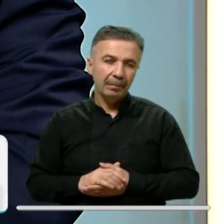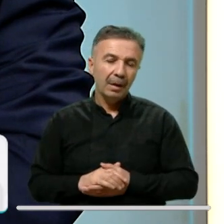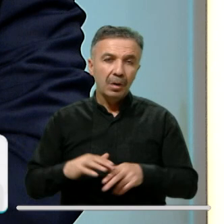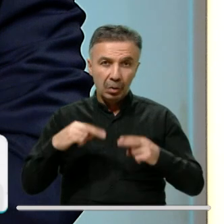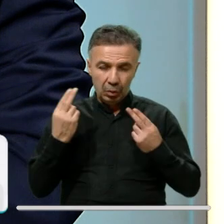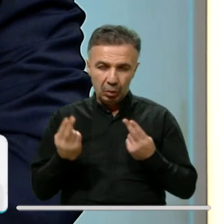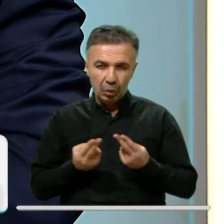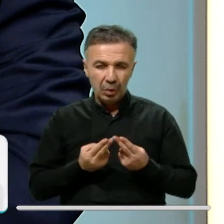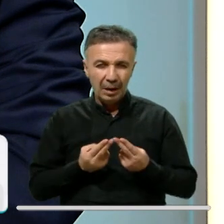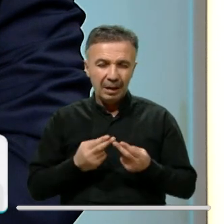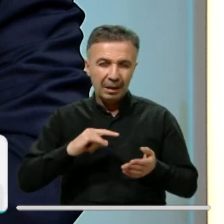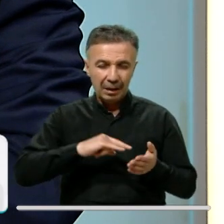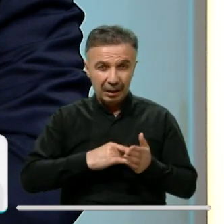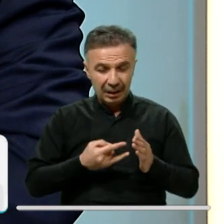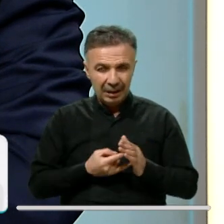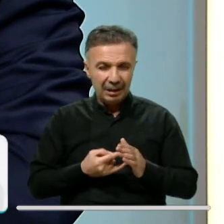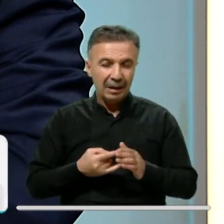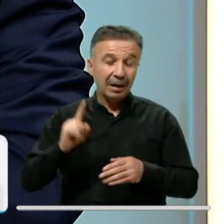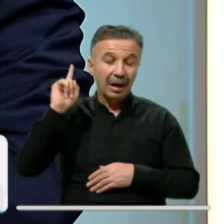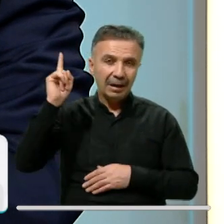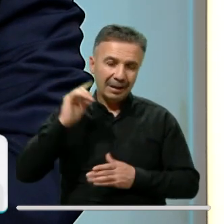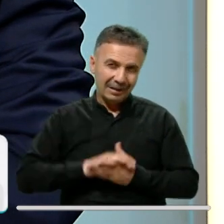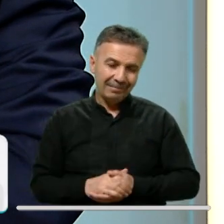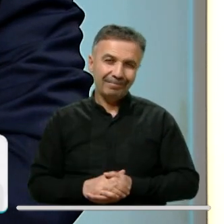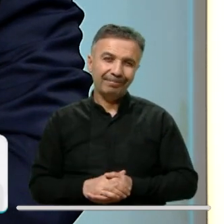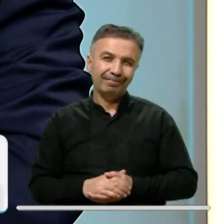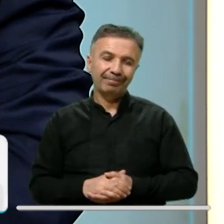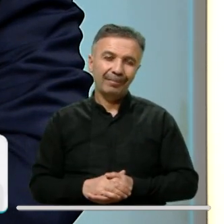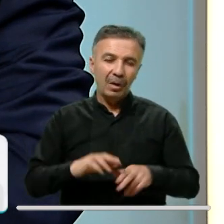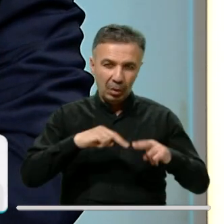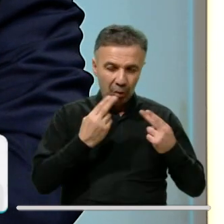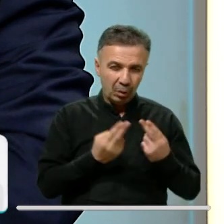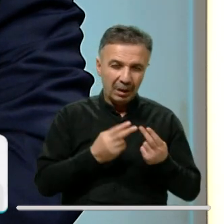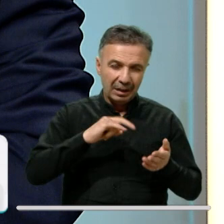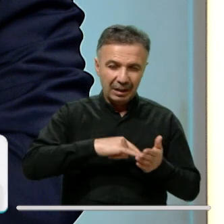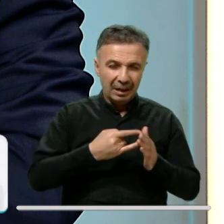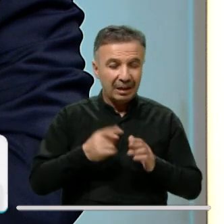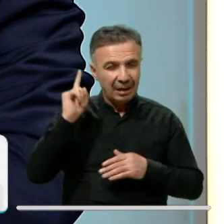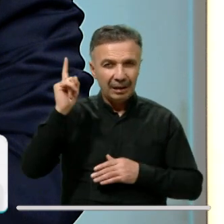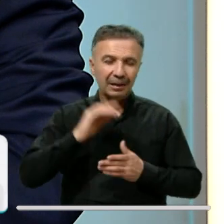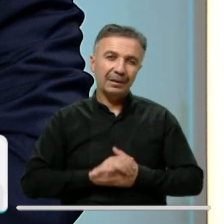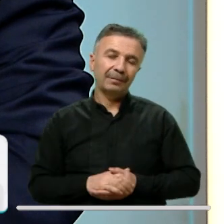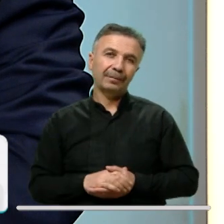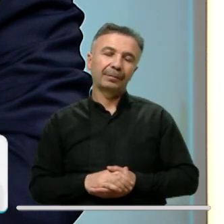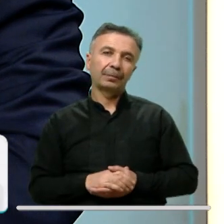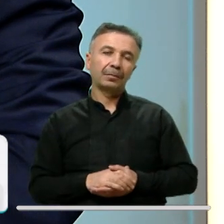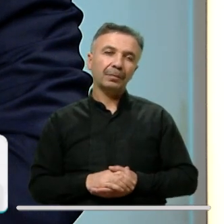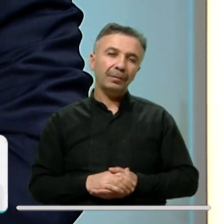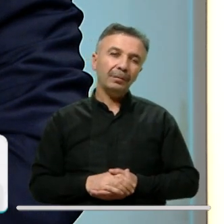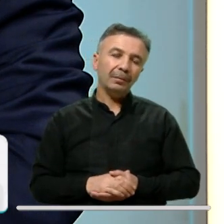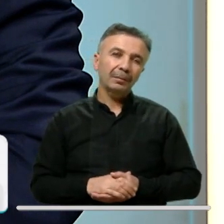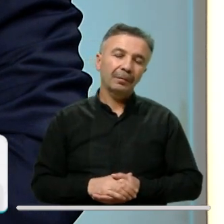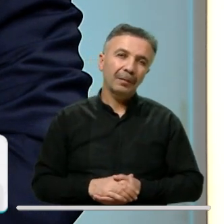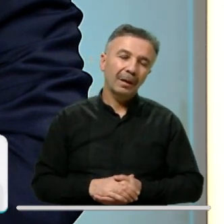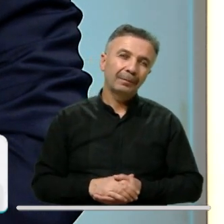Dünyayı idare eden Allah'tır. Dünyayı idare eden Allah'tır. Yudebbirul emra mines semai